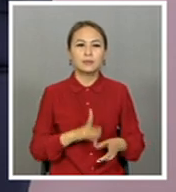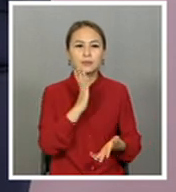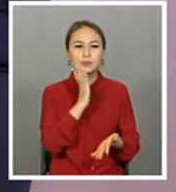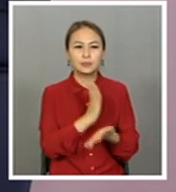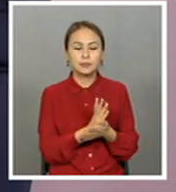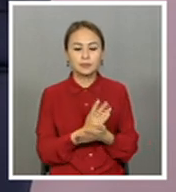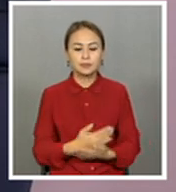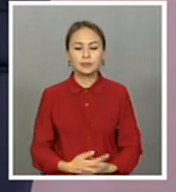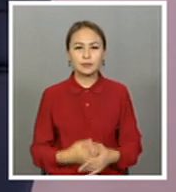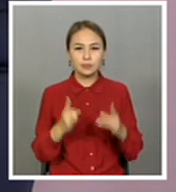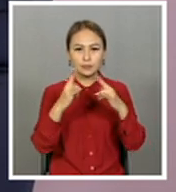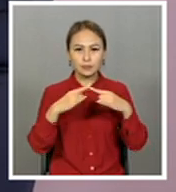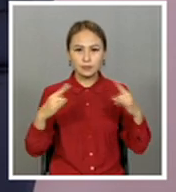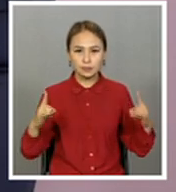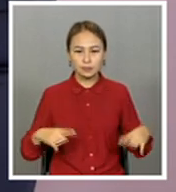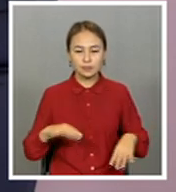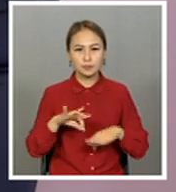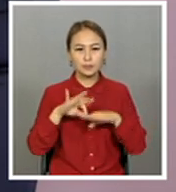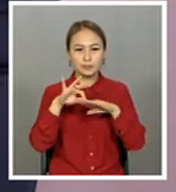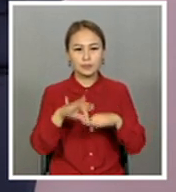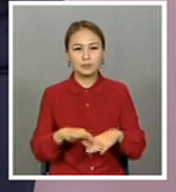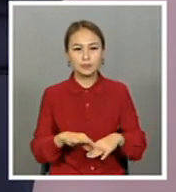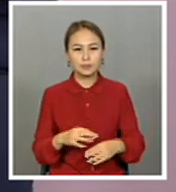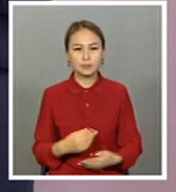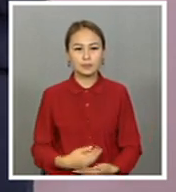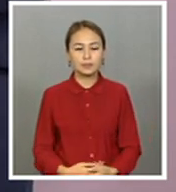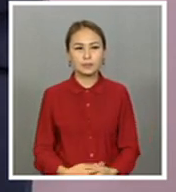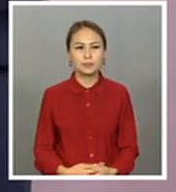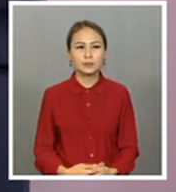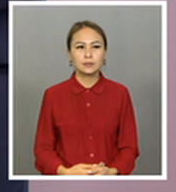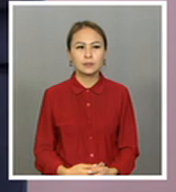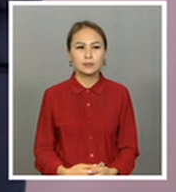оттек баллондарын пайдаланады.